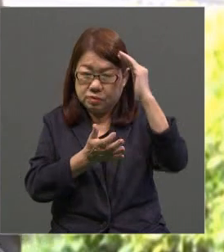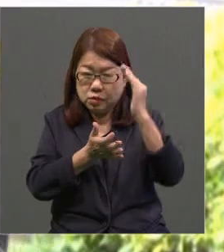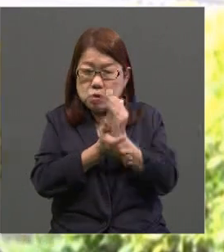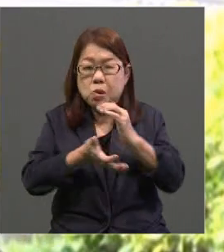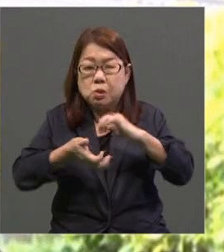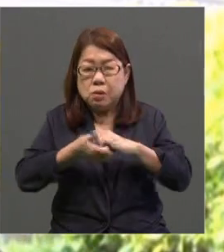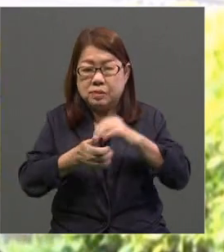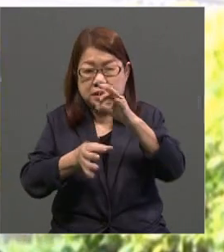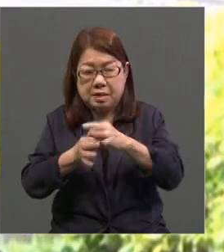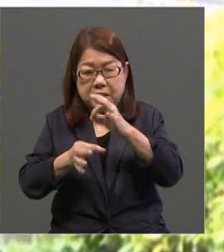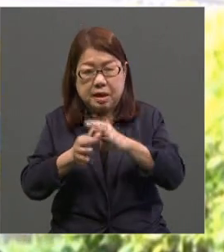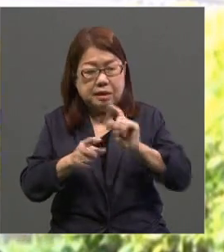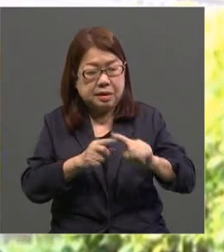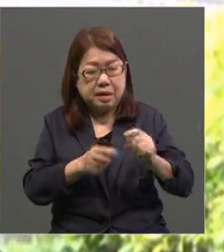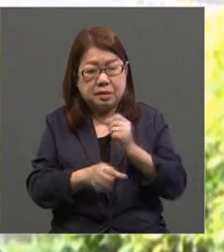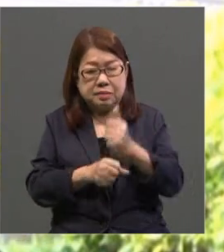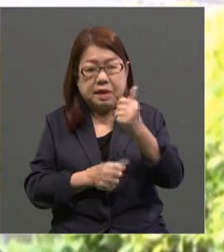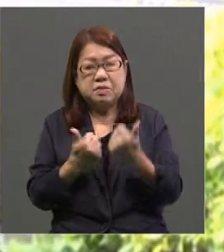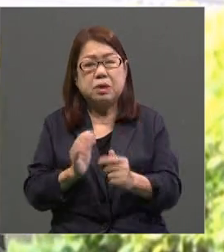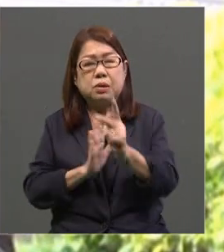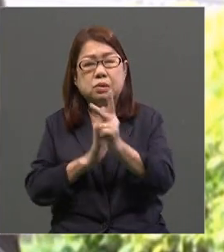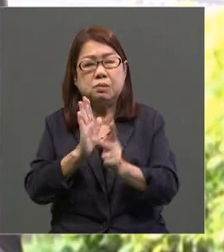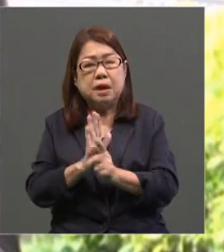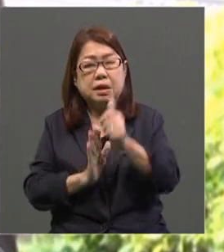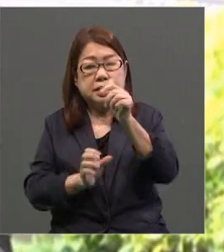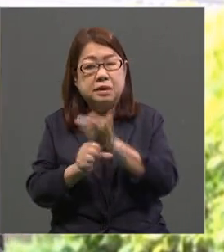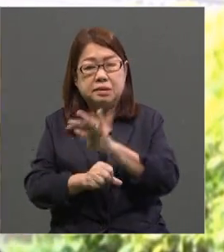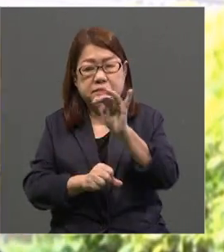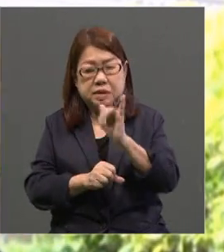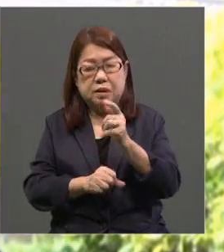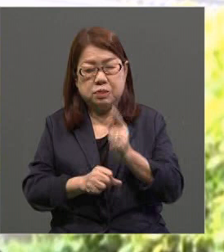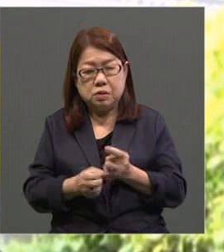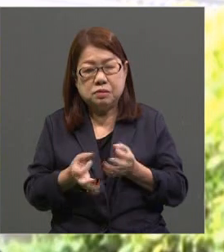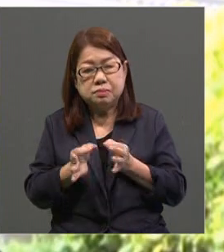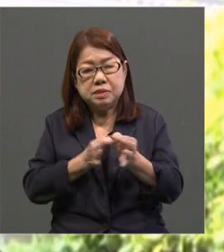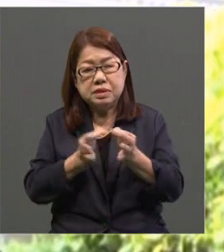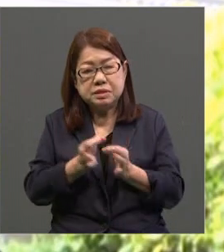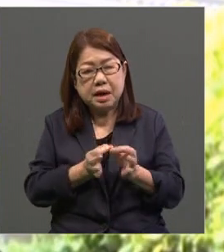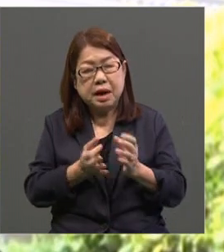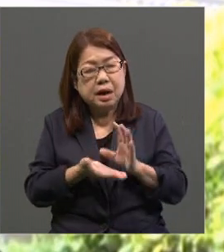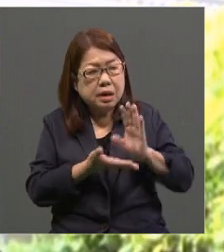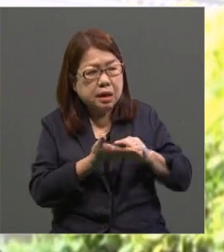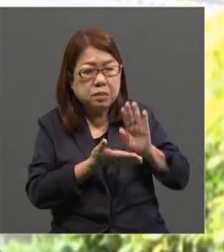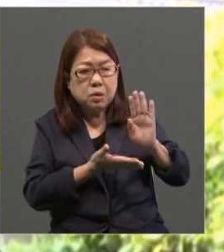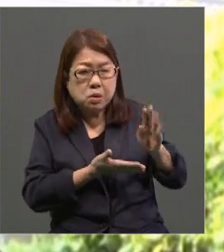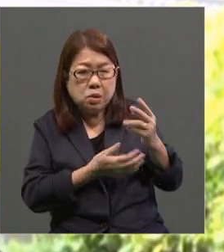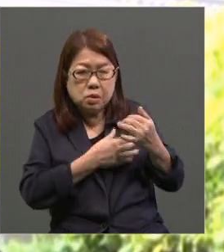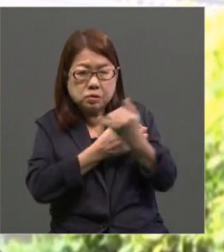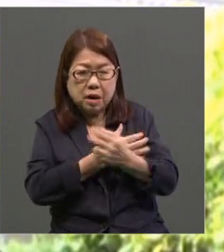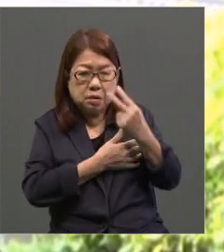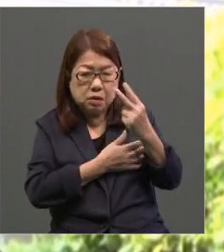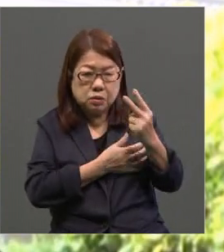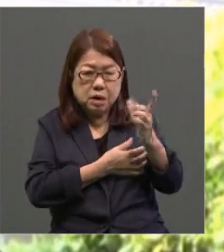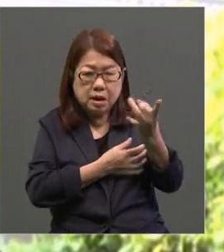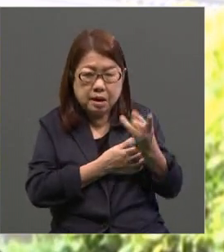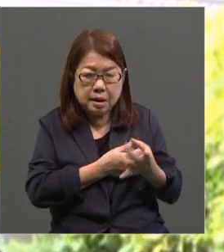ได้มากขึ้นนะกฎหมายมันไม่สมบูรณ์นะครับเราก็ต้องศึกษาจากต่างประเทศอะไรเขาด้วยนะก็คิดว่าน่าจะท